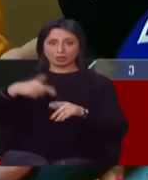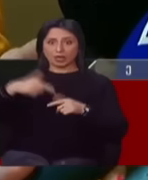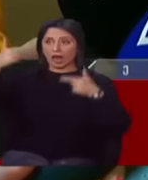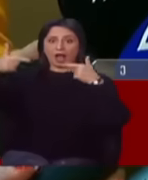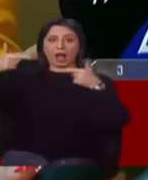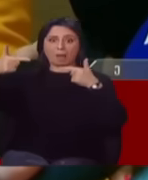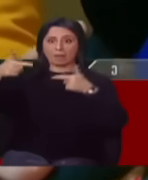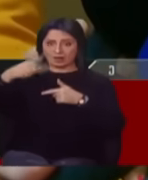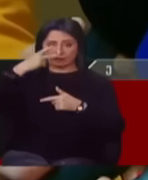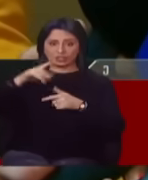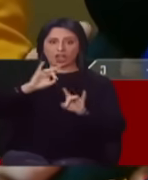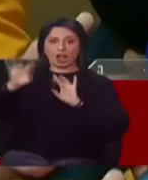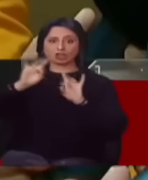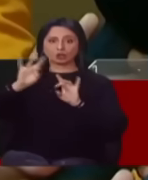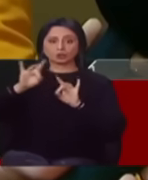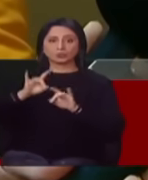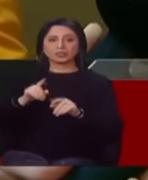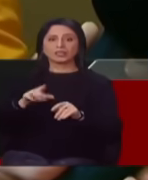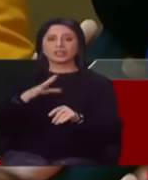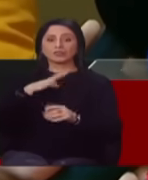კამერები ქონდათ ჩართული და აშუქებდნენ,